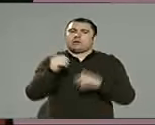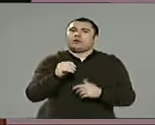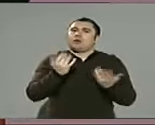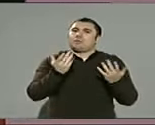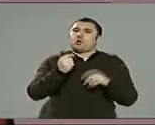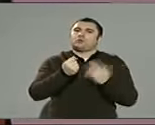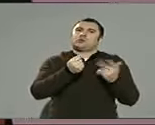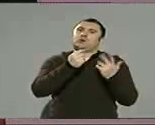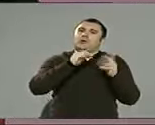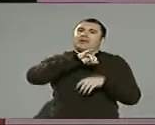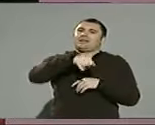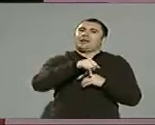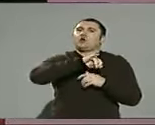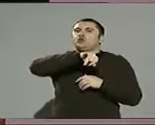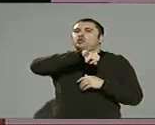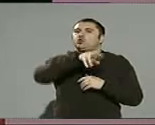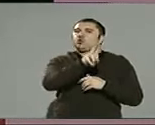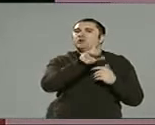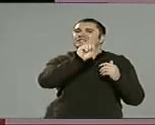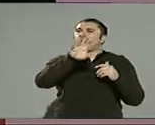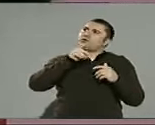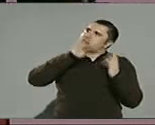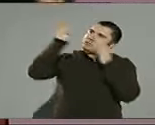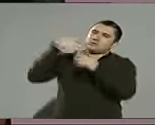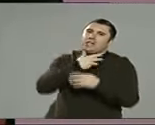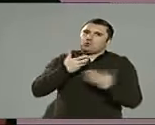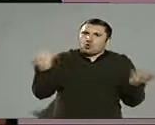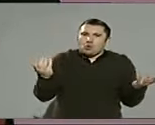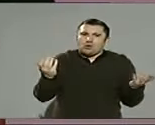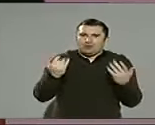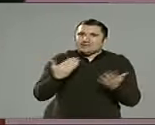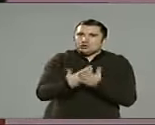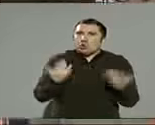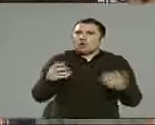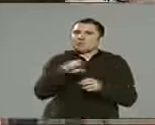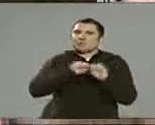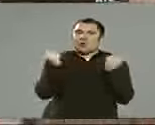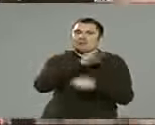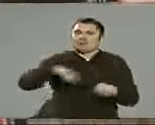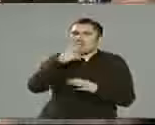ich muss sie abhalten, zu konservativ zu werden, liebe Genossinnen und Genossen. Das ist unsere Situation heute.